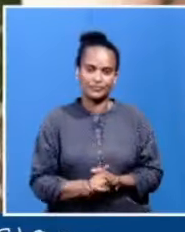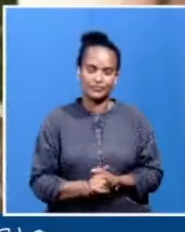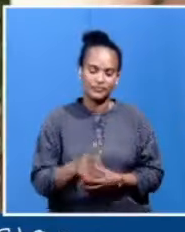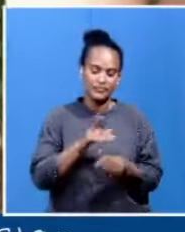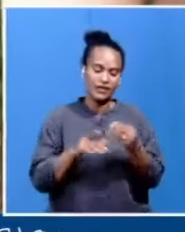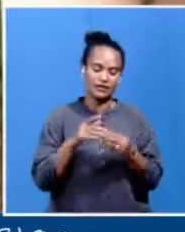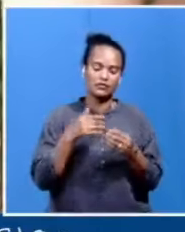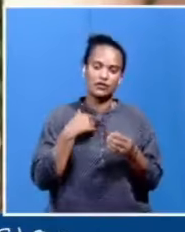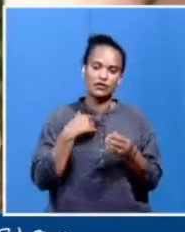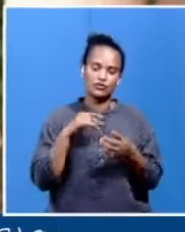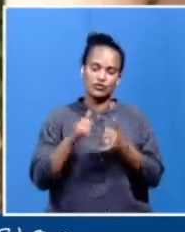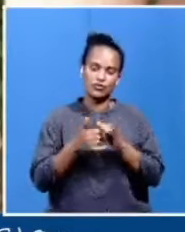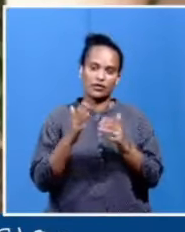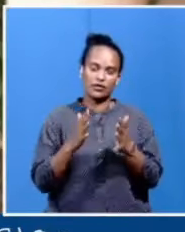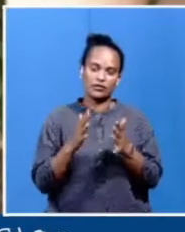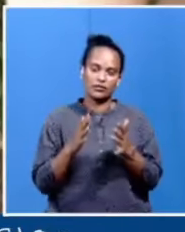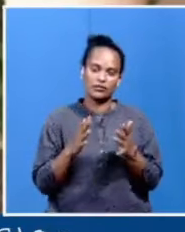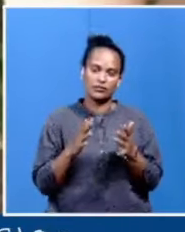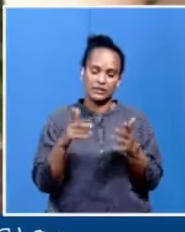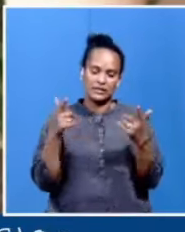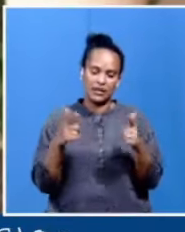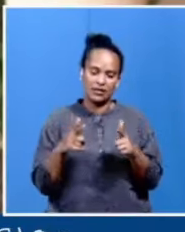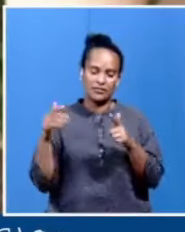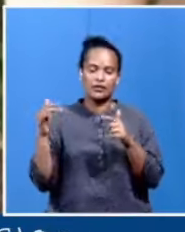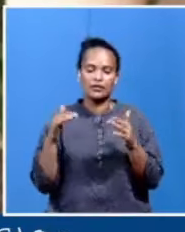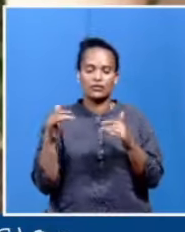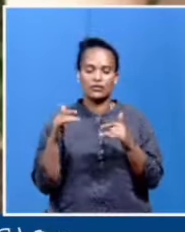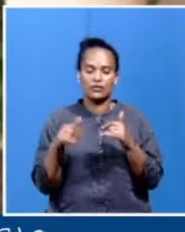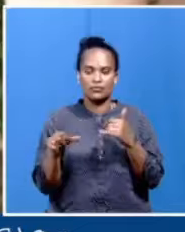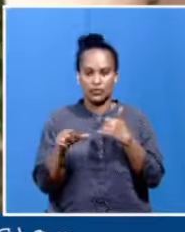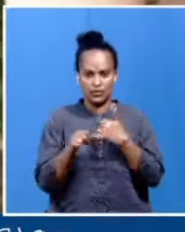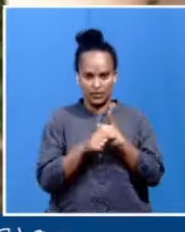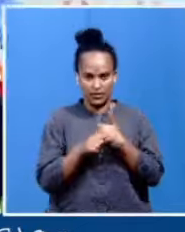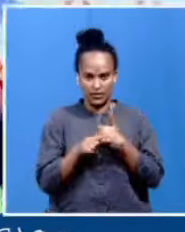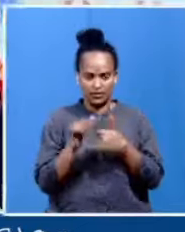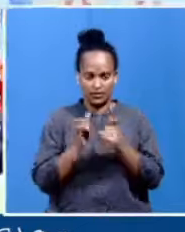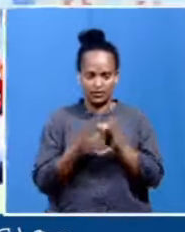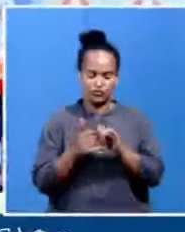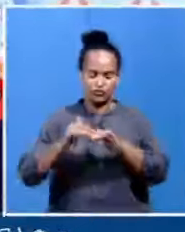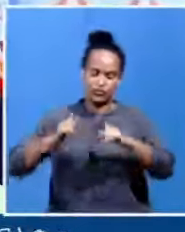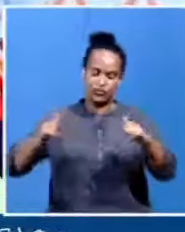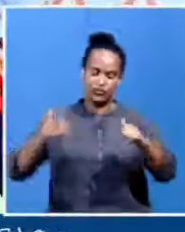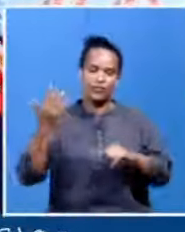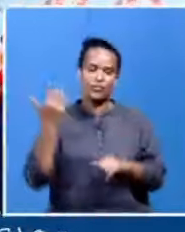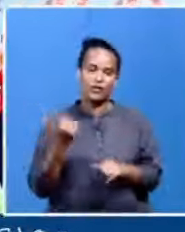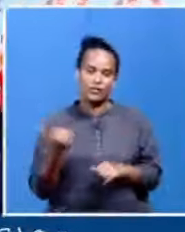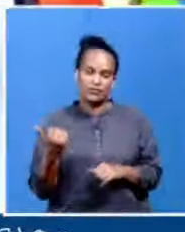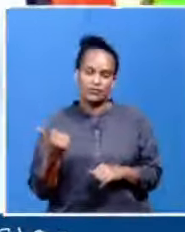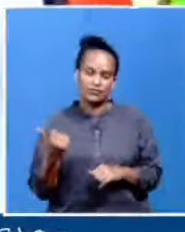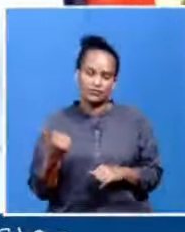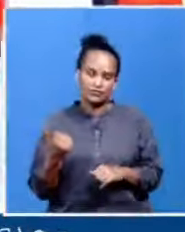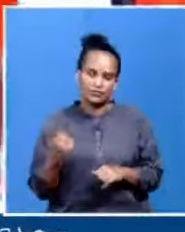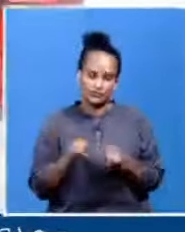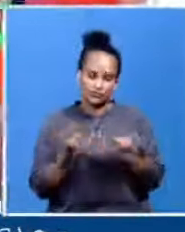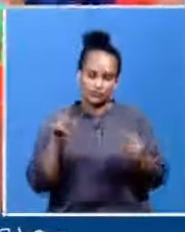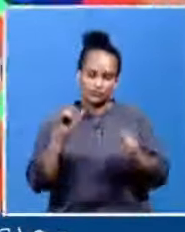للو سبورت نياتات بتوز قات أما تورنت المحاسيتين كاب سبورت وصي أمني رميهم